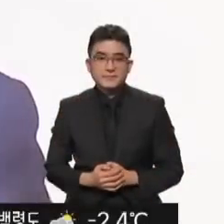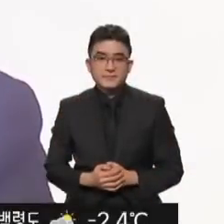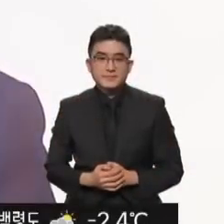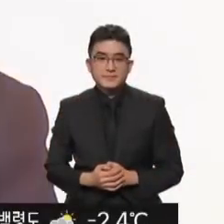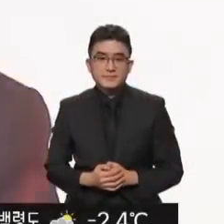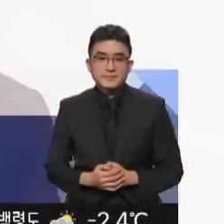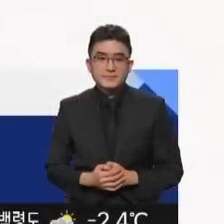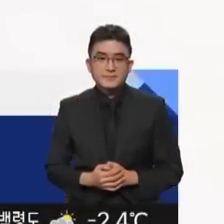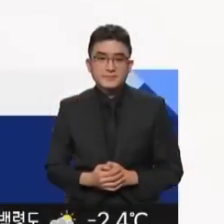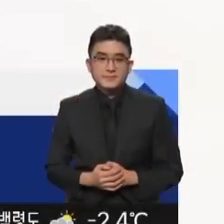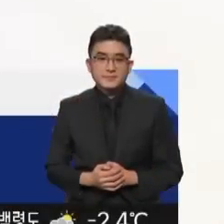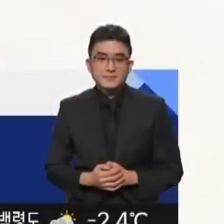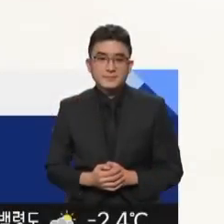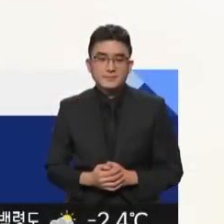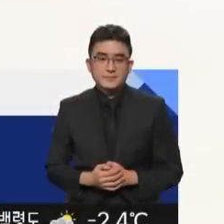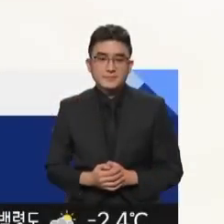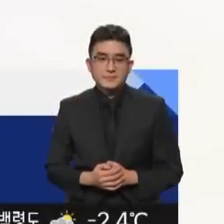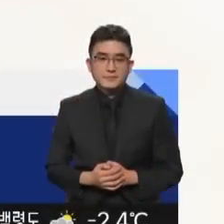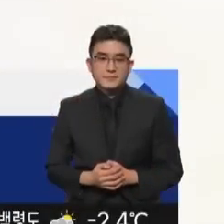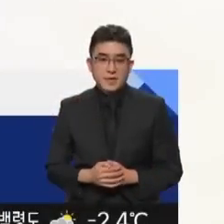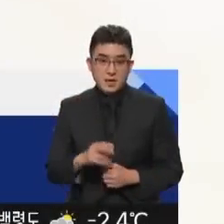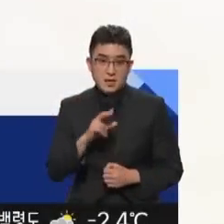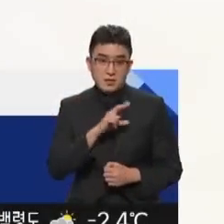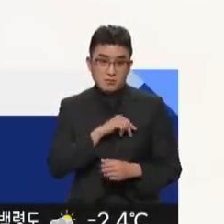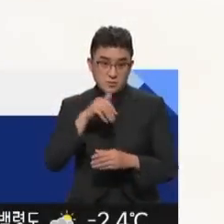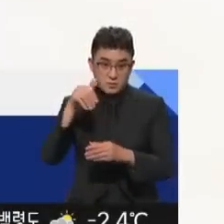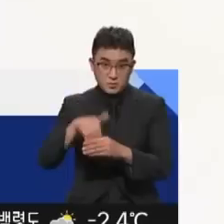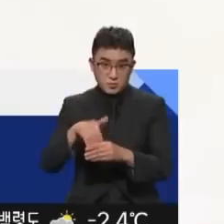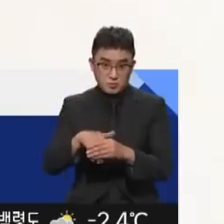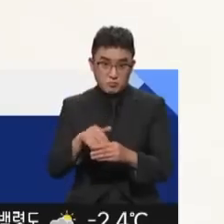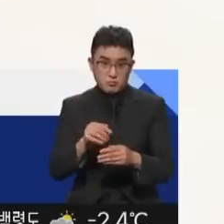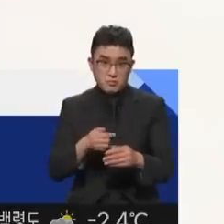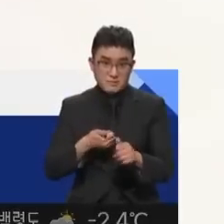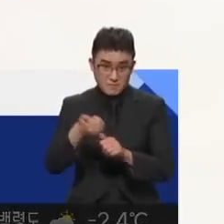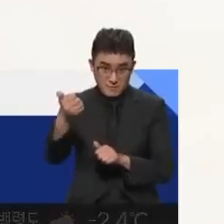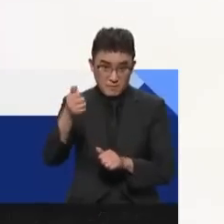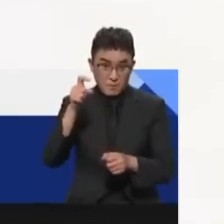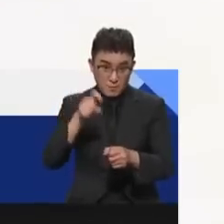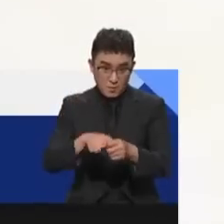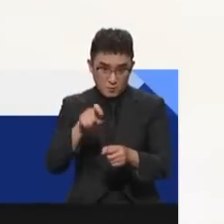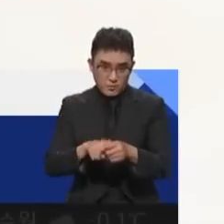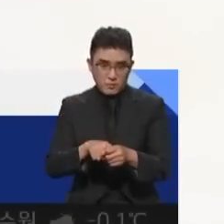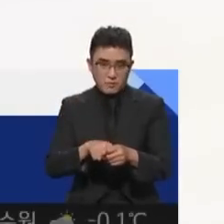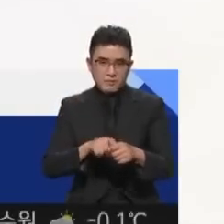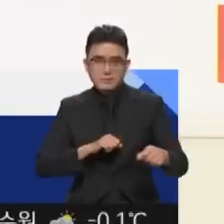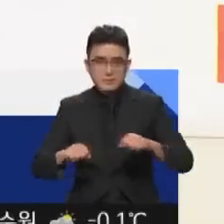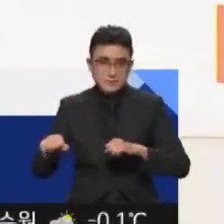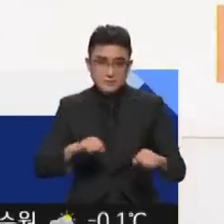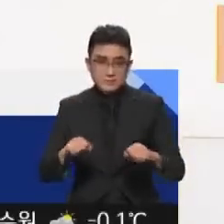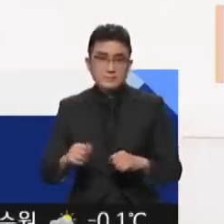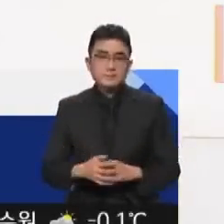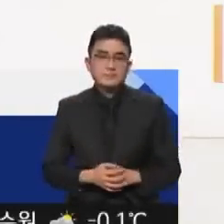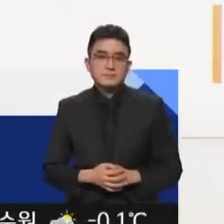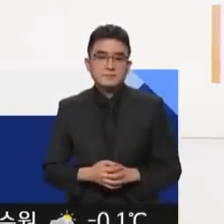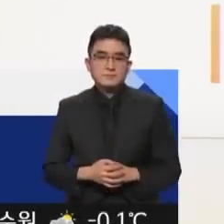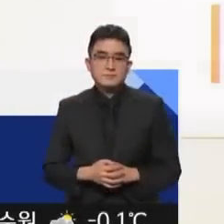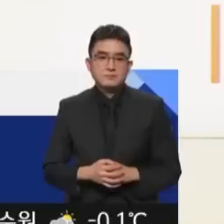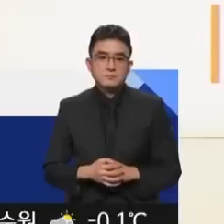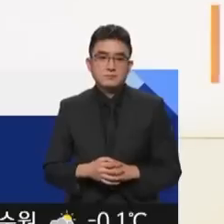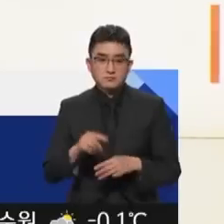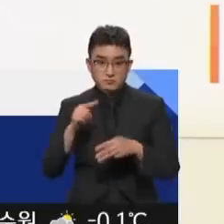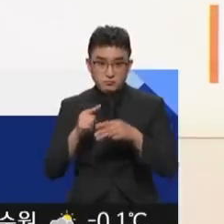총선 승리를 위한 첫 걸음을 내디뎠다고 생각합니다. 윤석열